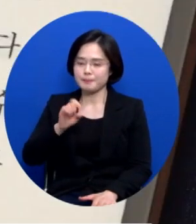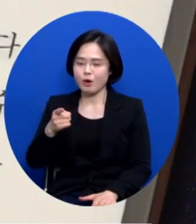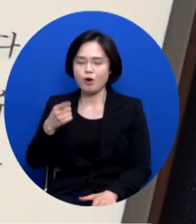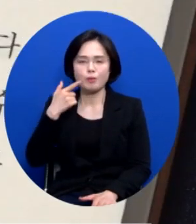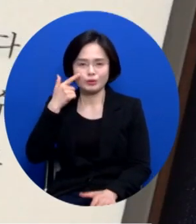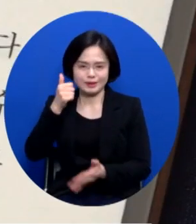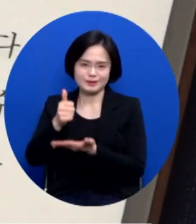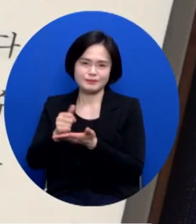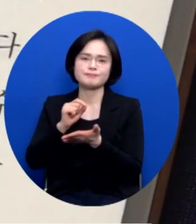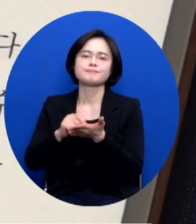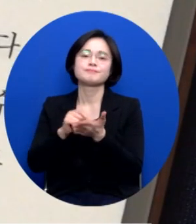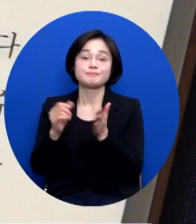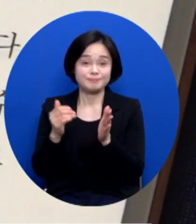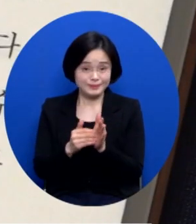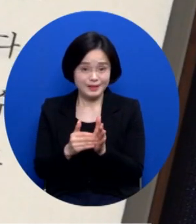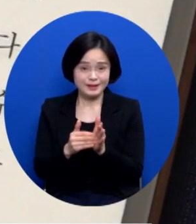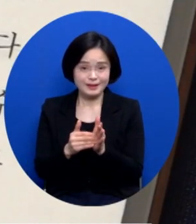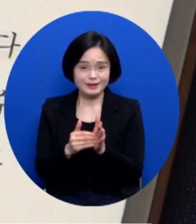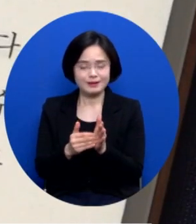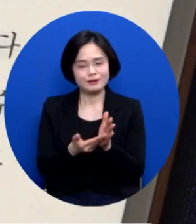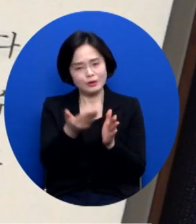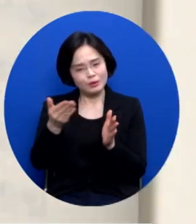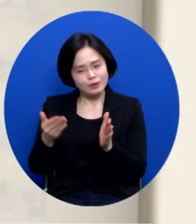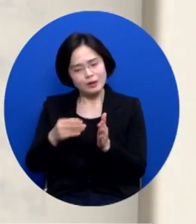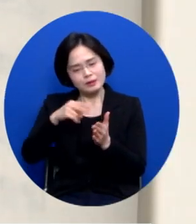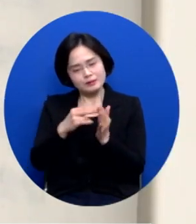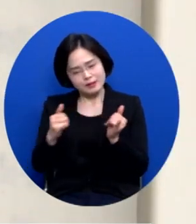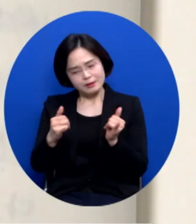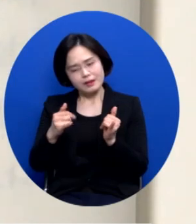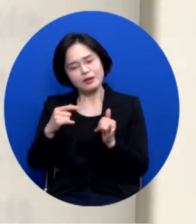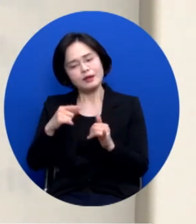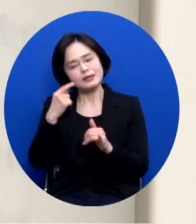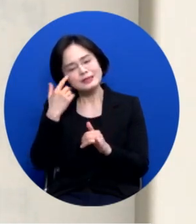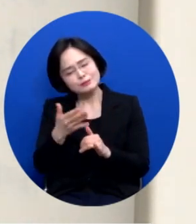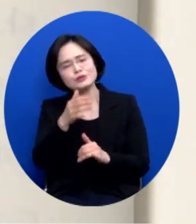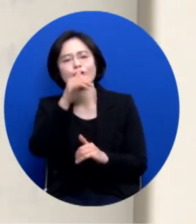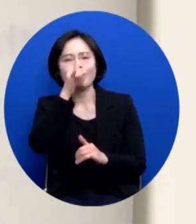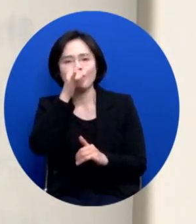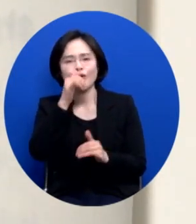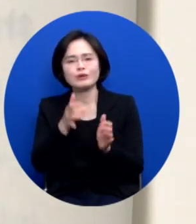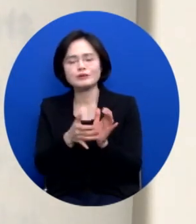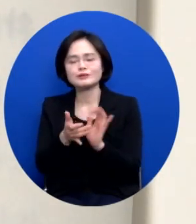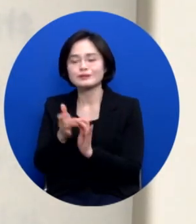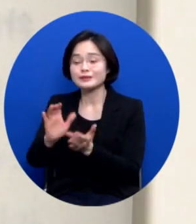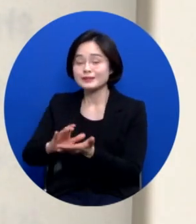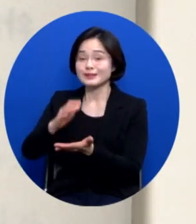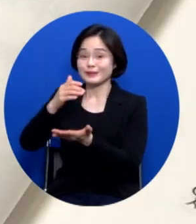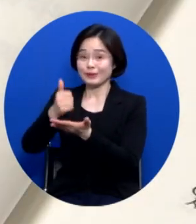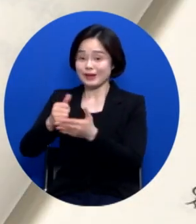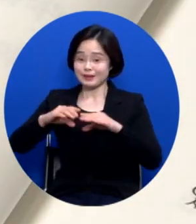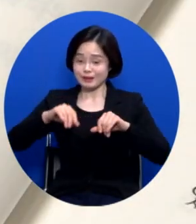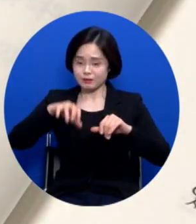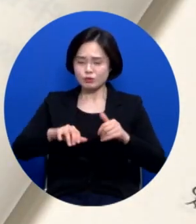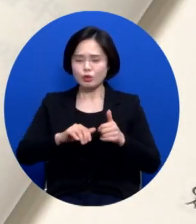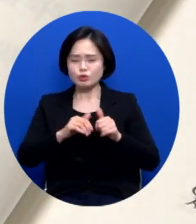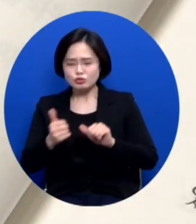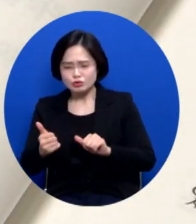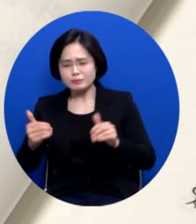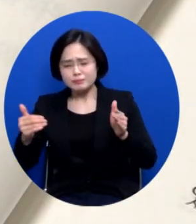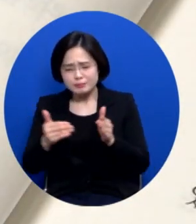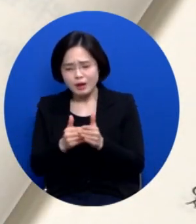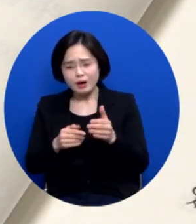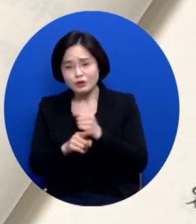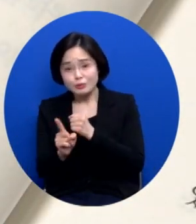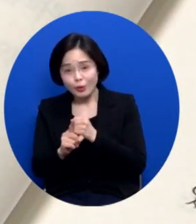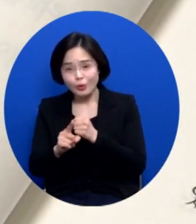목적을 직면하도록 독자에게 질문을 던집니다. 이어 예수 그리스도가 이 땅에서 죽은 이유를 신약